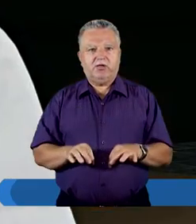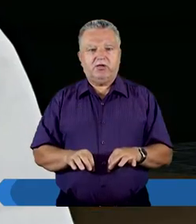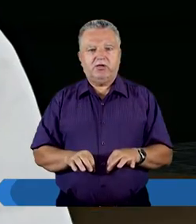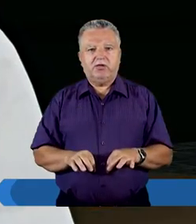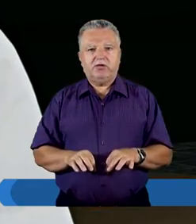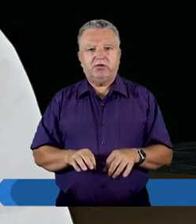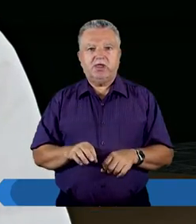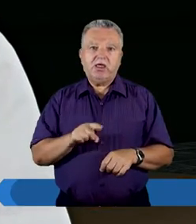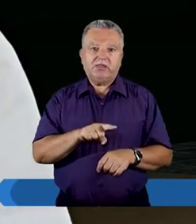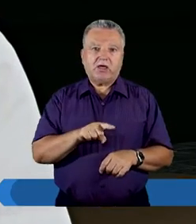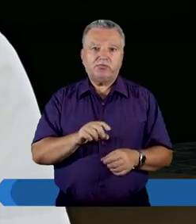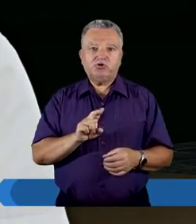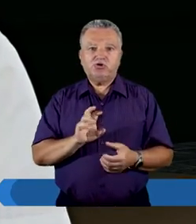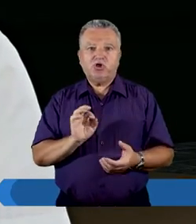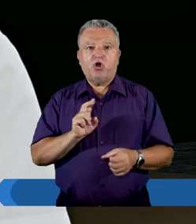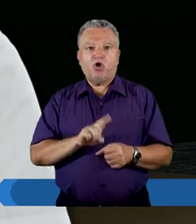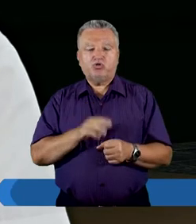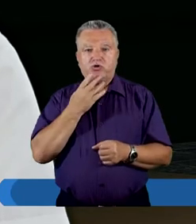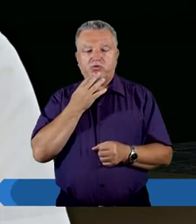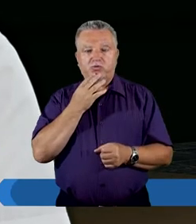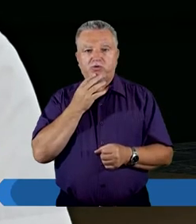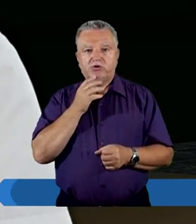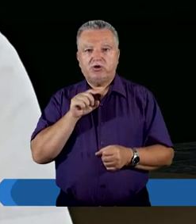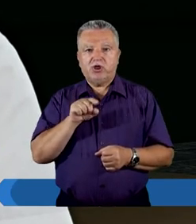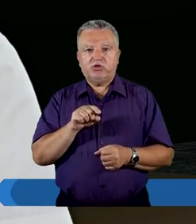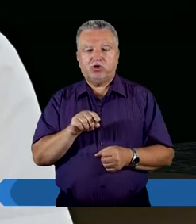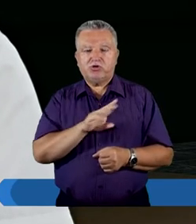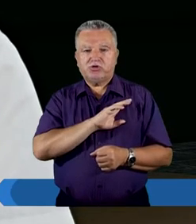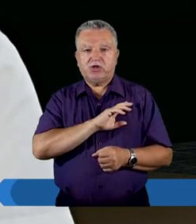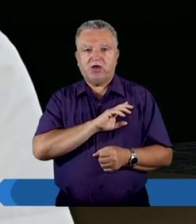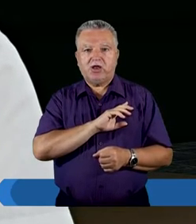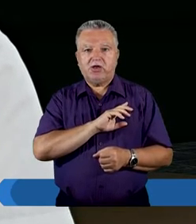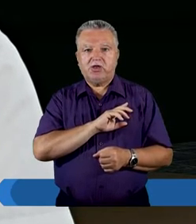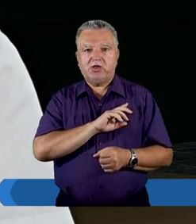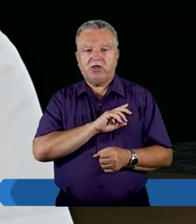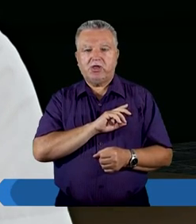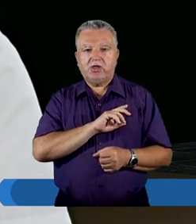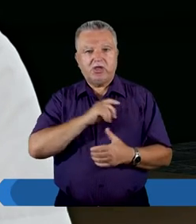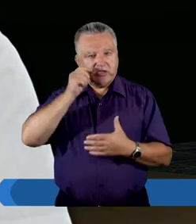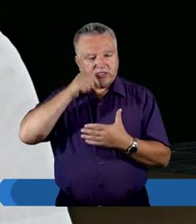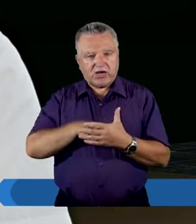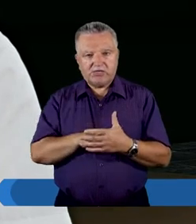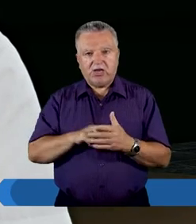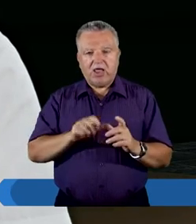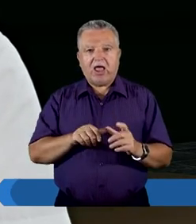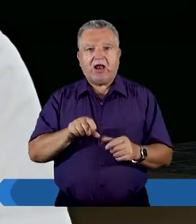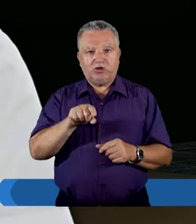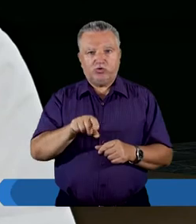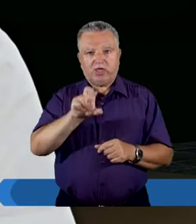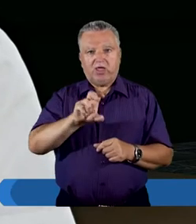tamci wymienieni, Abel czy Uriasz, to zdradziecko, prawda? Heli z kolei poprzez swoje zaniechanie właściwego